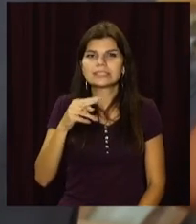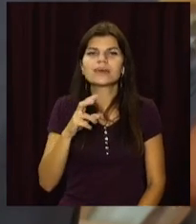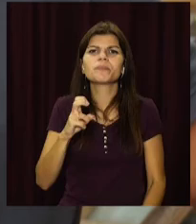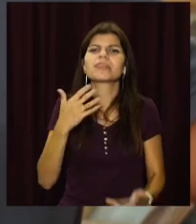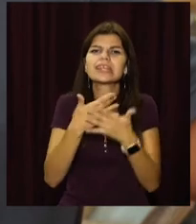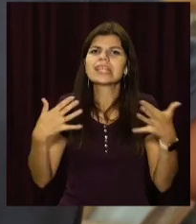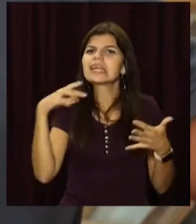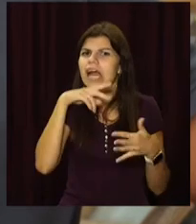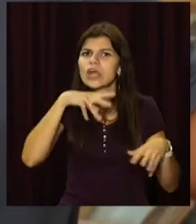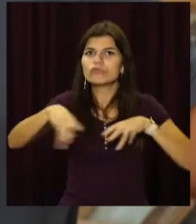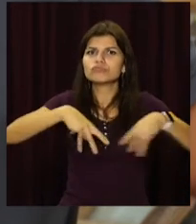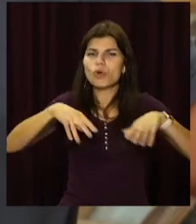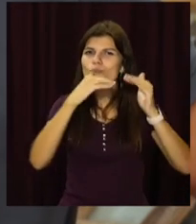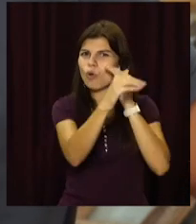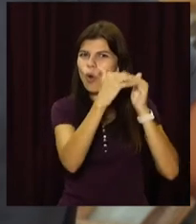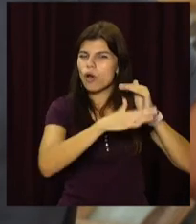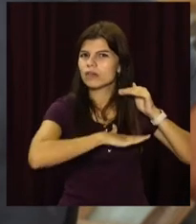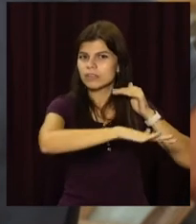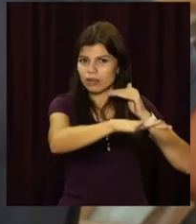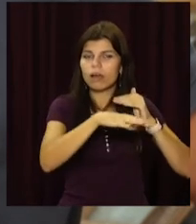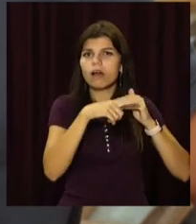сполук, які також